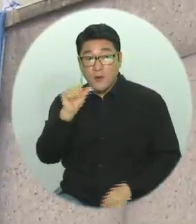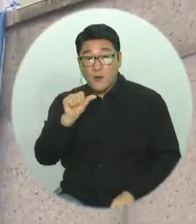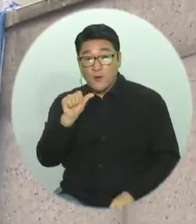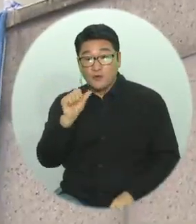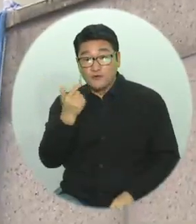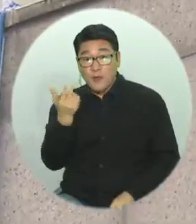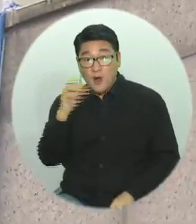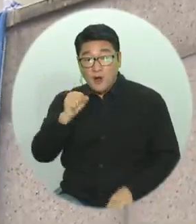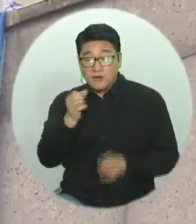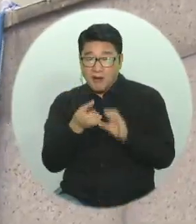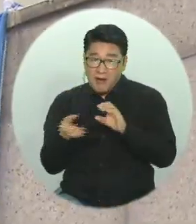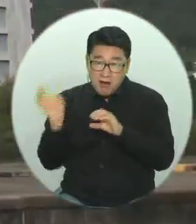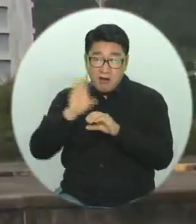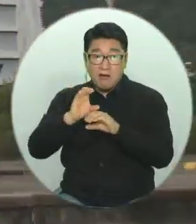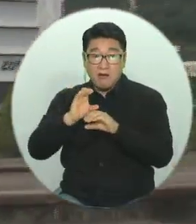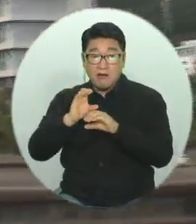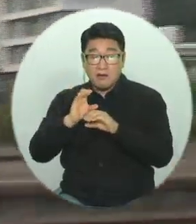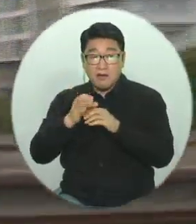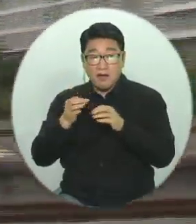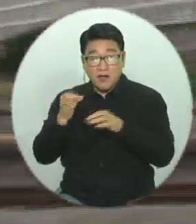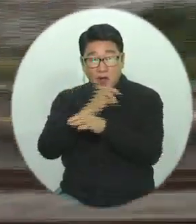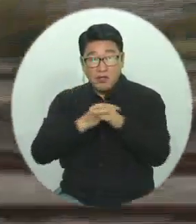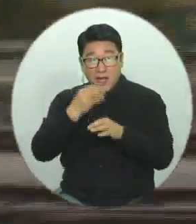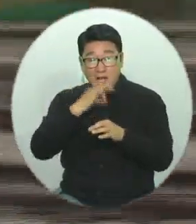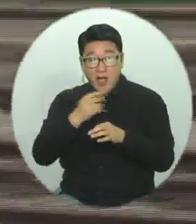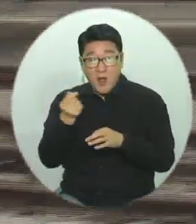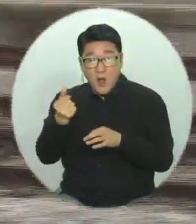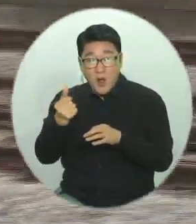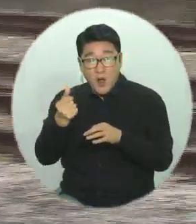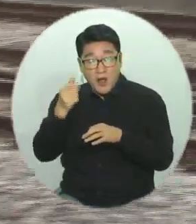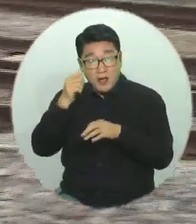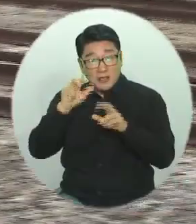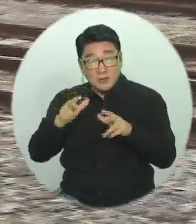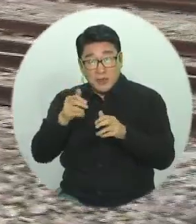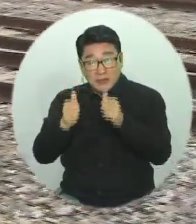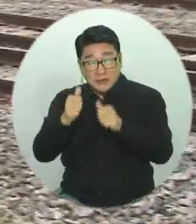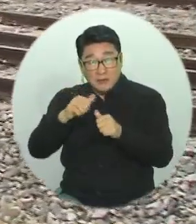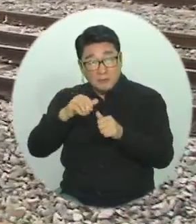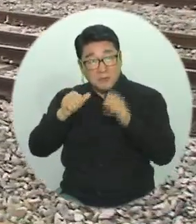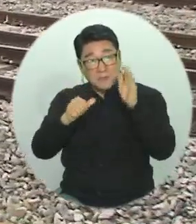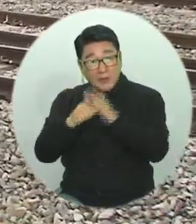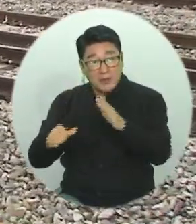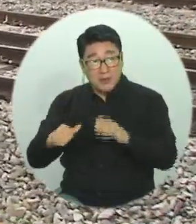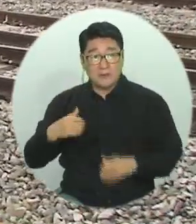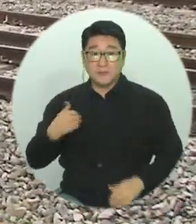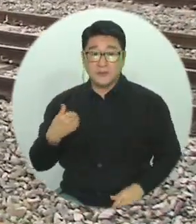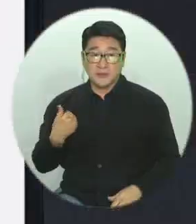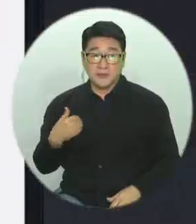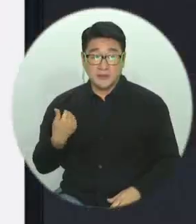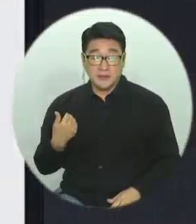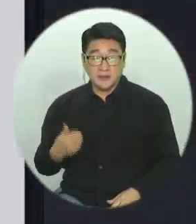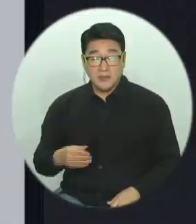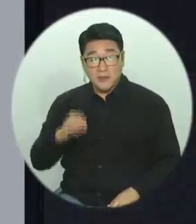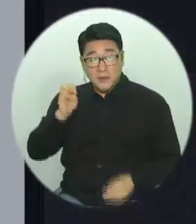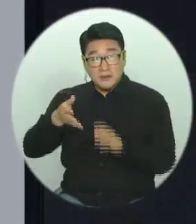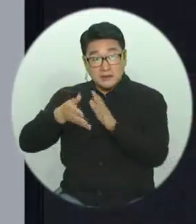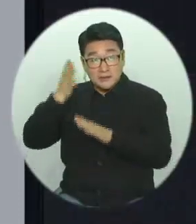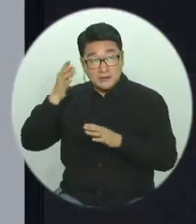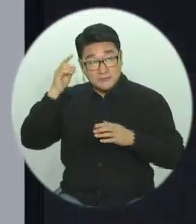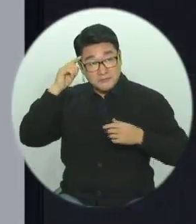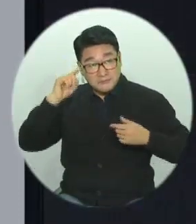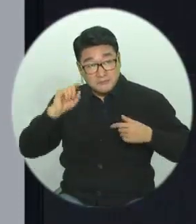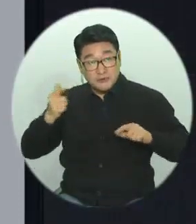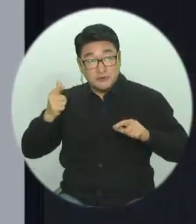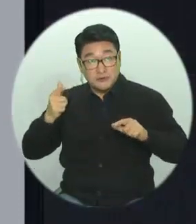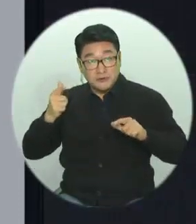늘고 경제 편익은 감소에 현재 진행 중인 정부의 타당성 조사를 통과하기 힘들 것이라는게 이유입니다 광주시가 반발하는